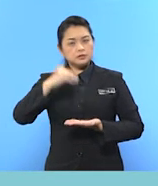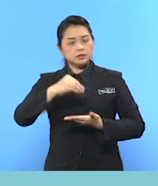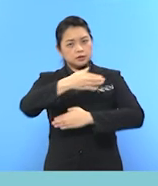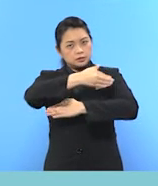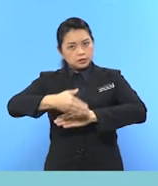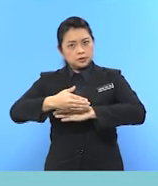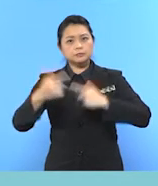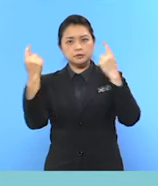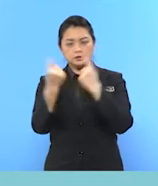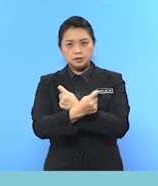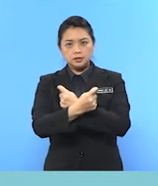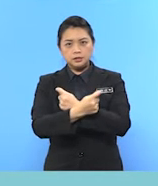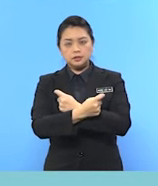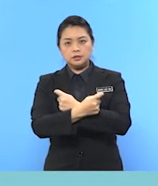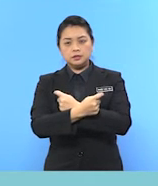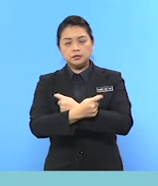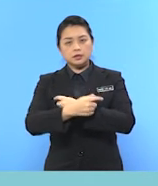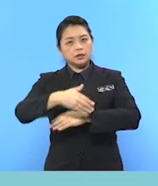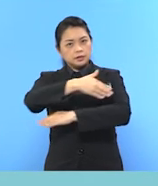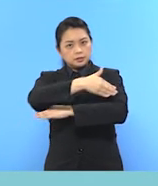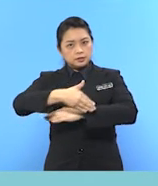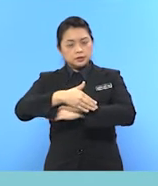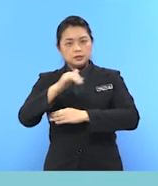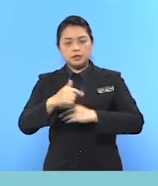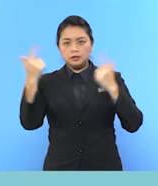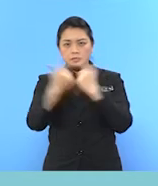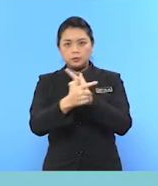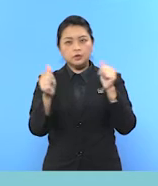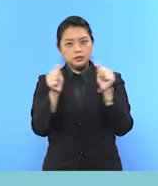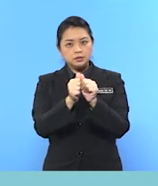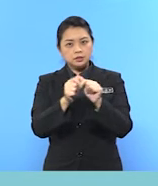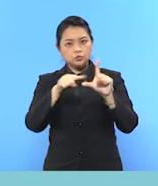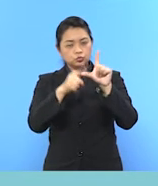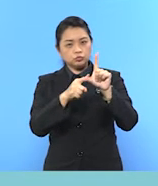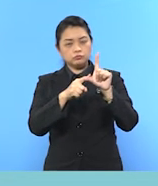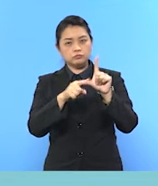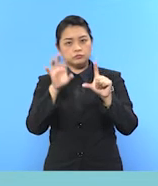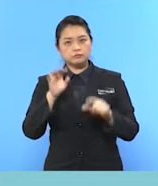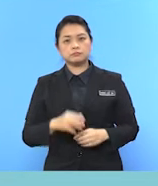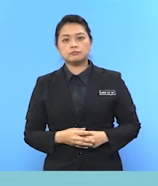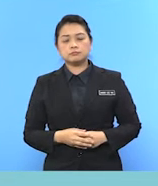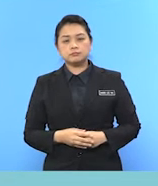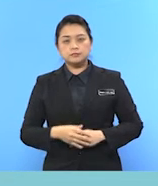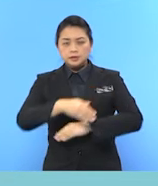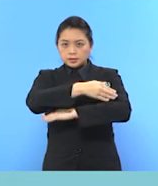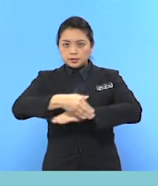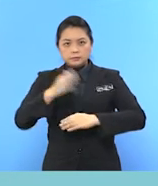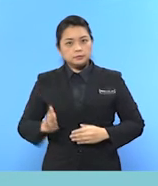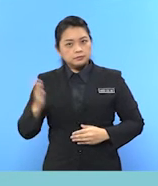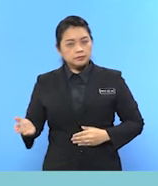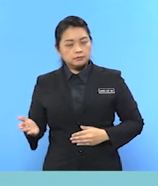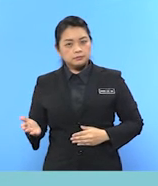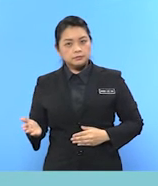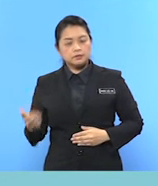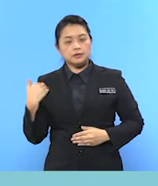bertentangan merupakan sisi yang bertentang dengan sudut yang dirujuk. Manakala sisi bersebelahan pula merupakan